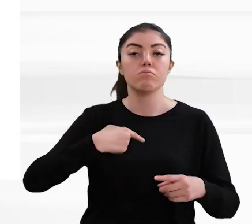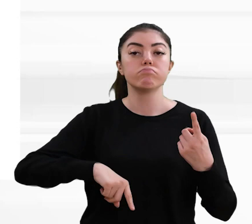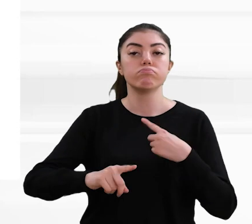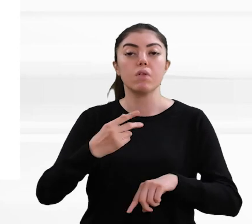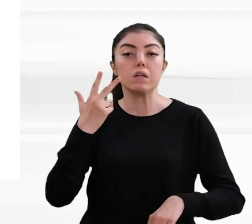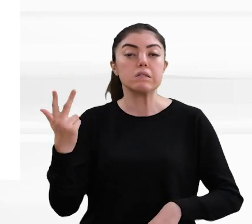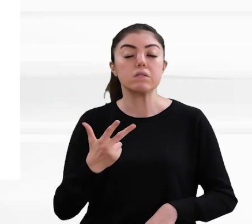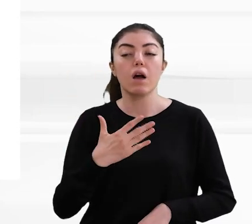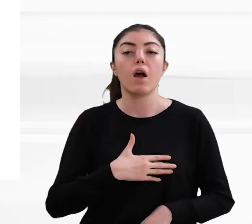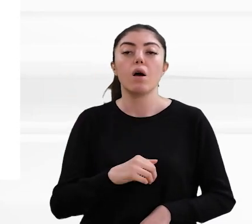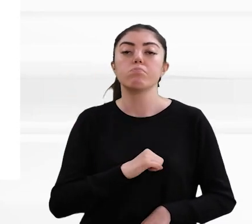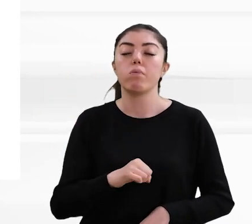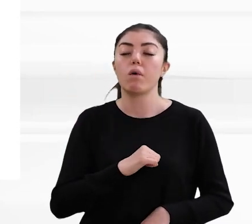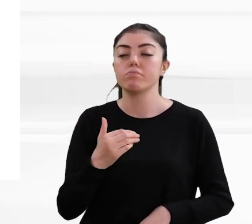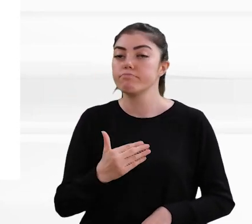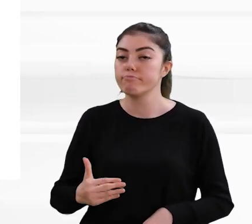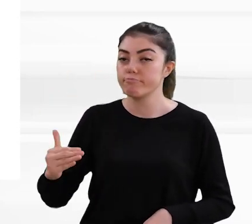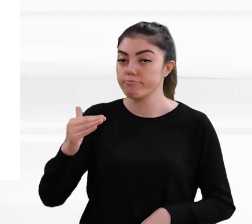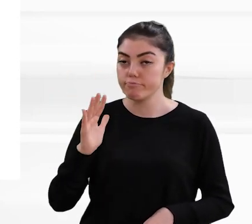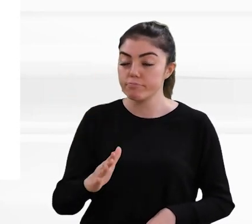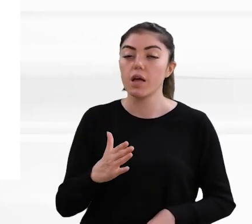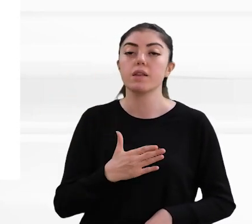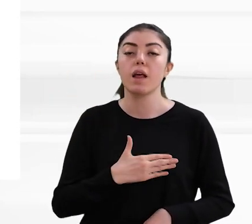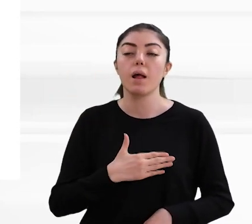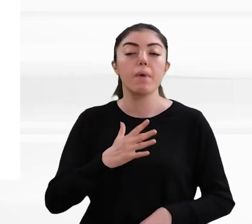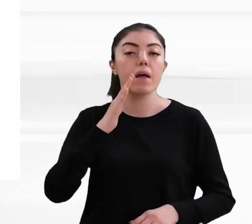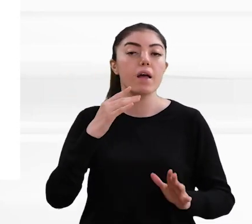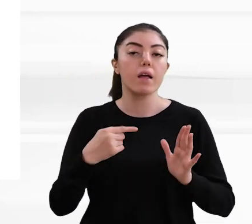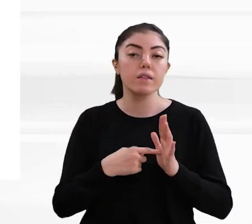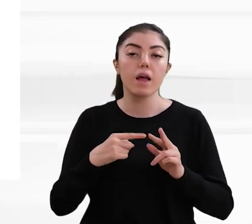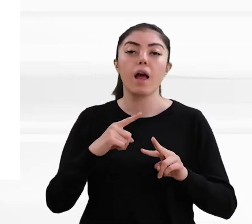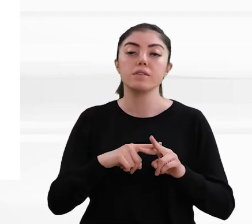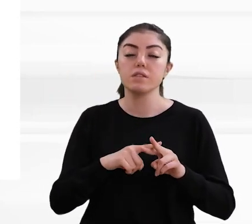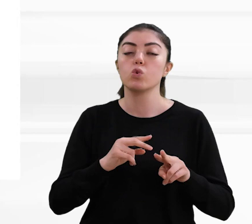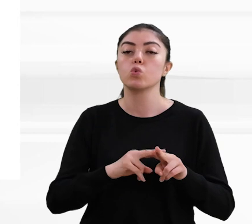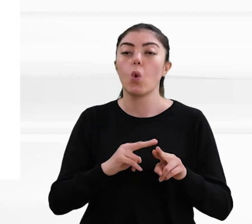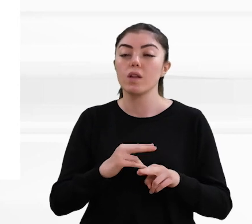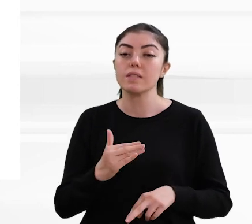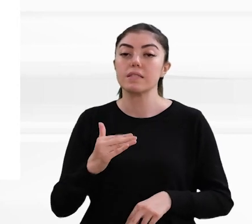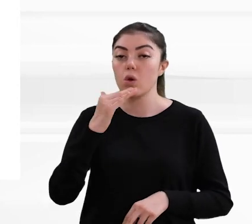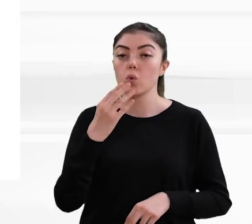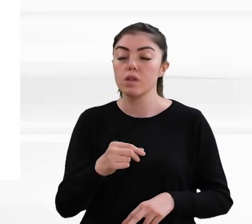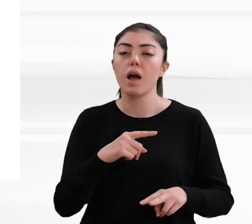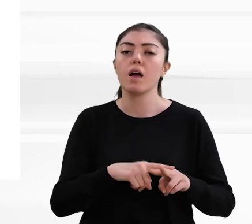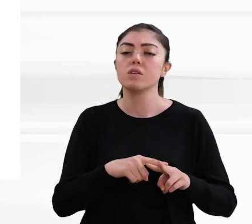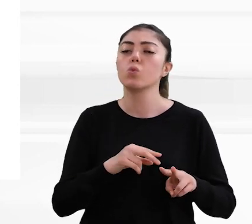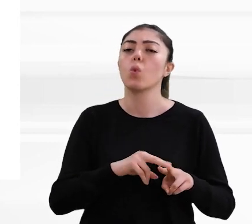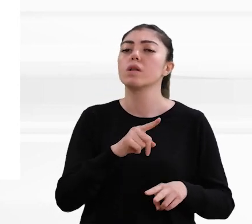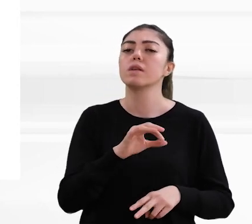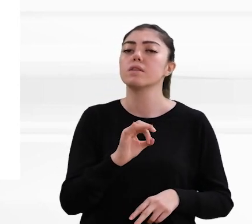hızlandırıcı için yine kalp atış hızı artacaktır kaybetmeden asetilkolin miktarı arttığında